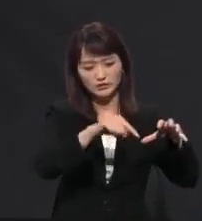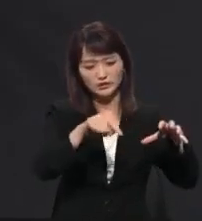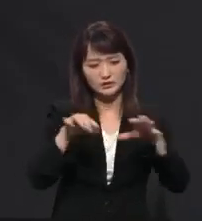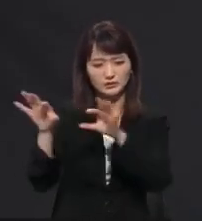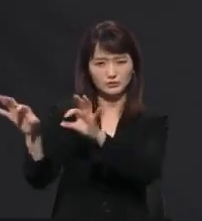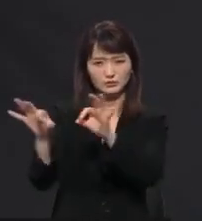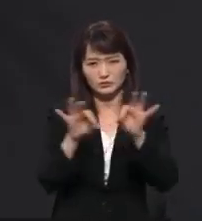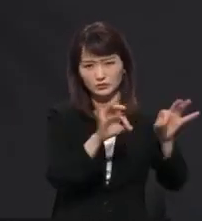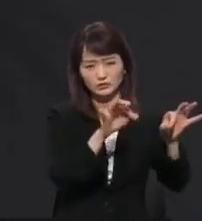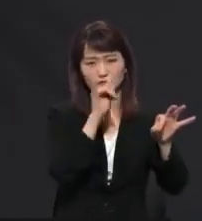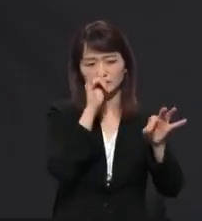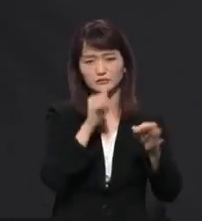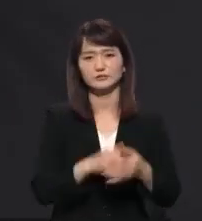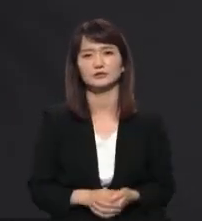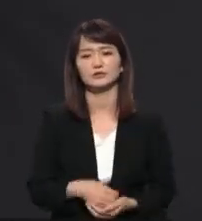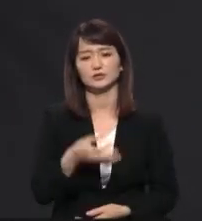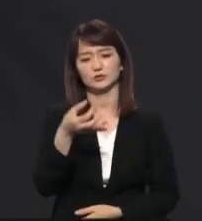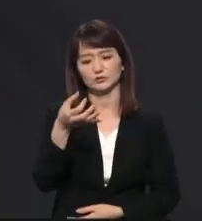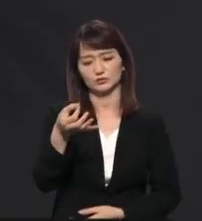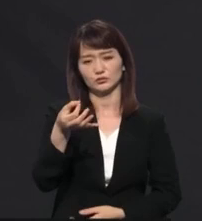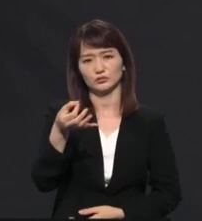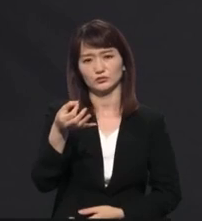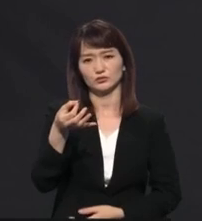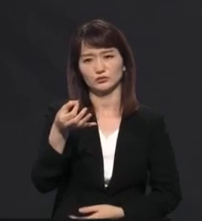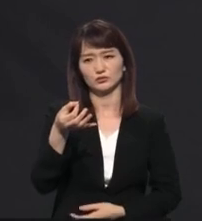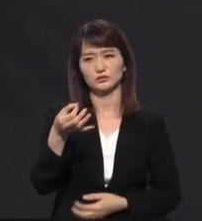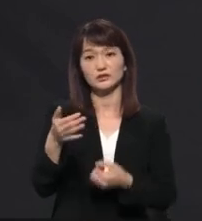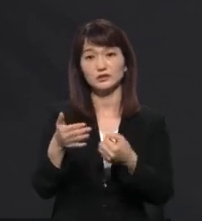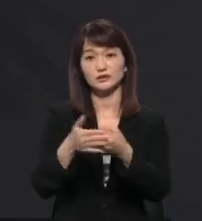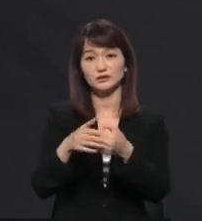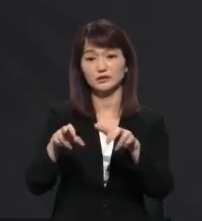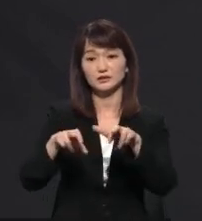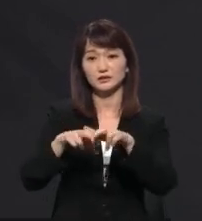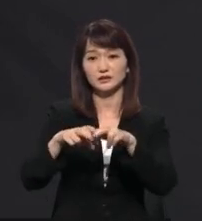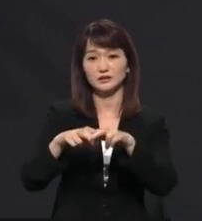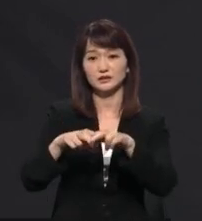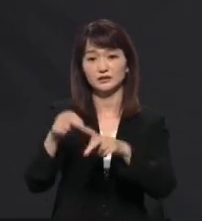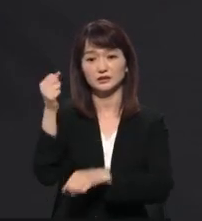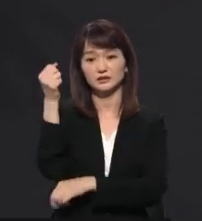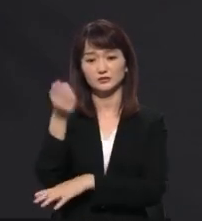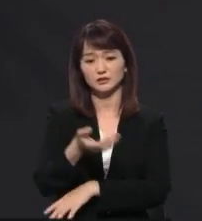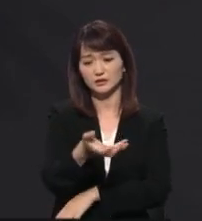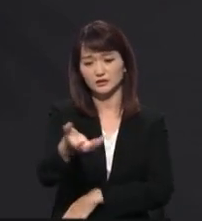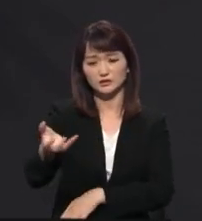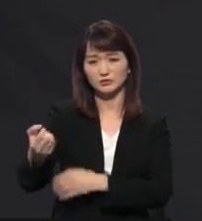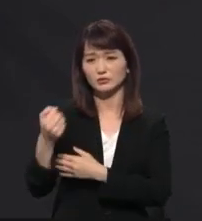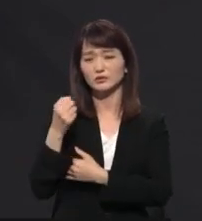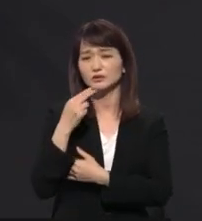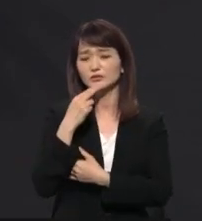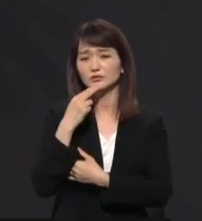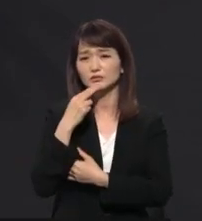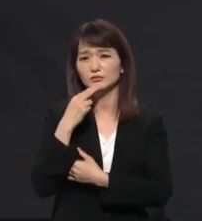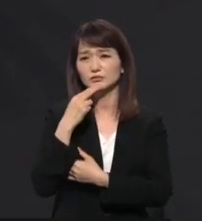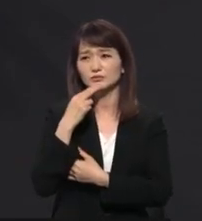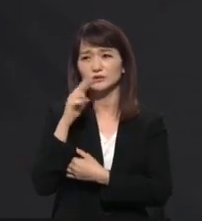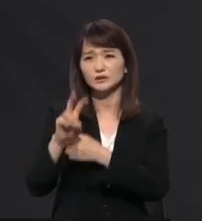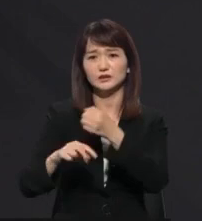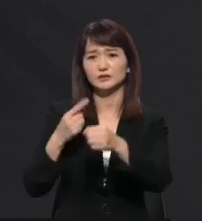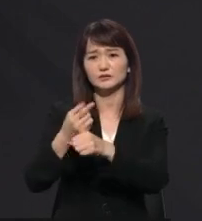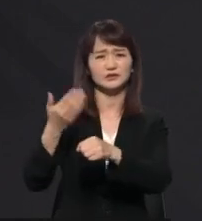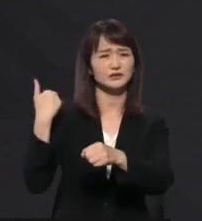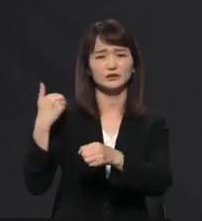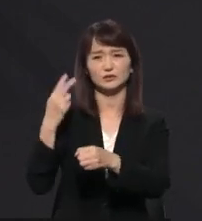아니냐 결국은 비용의 문제로 장애인들이 기본적인 이동을 권리조차도 21년을 보장하지 않았고요